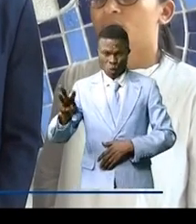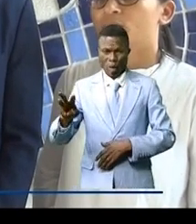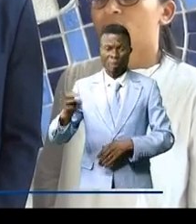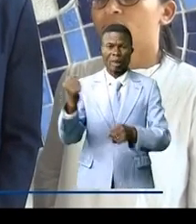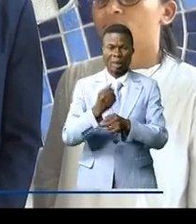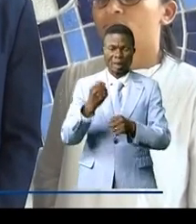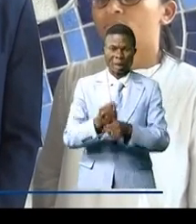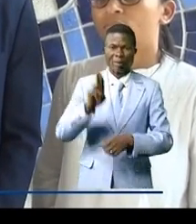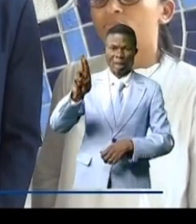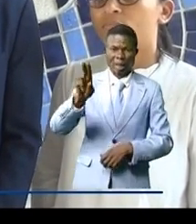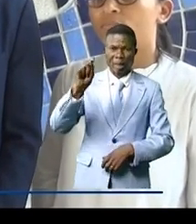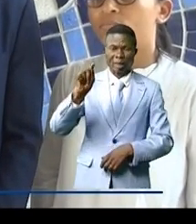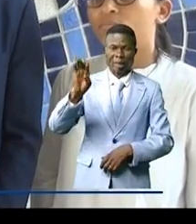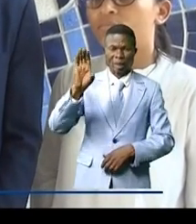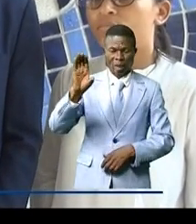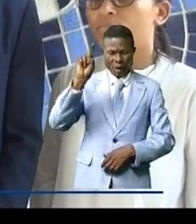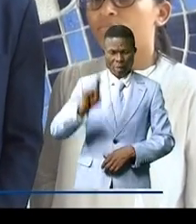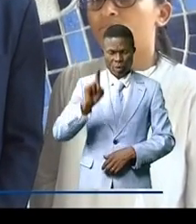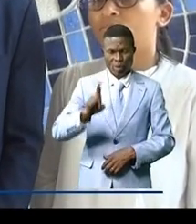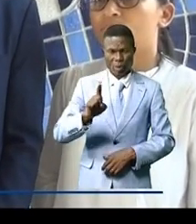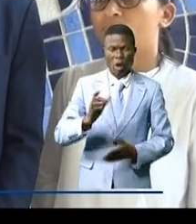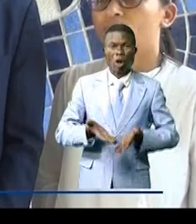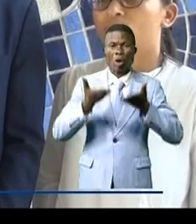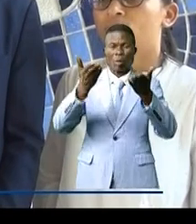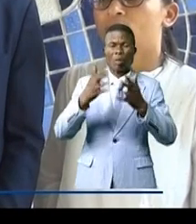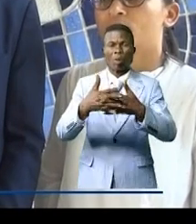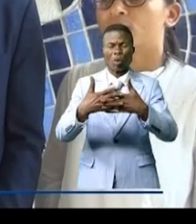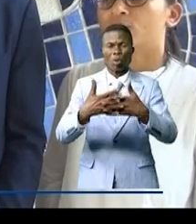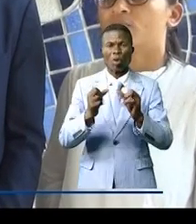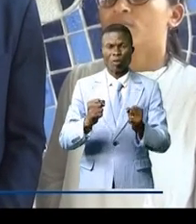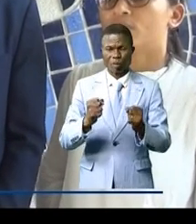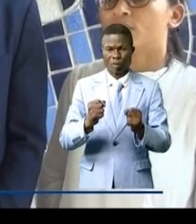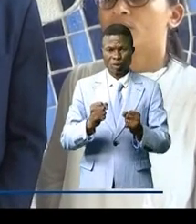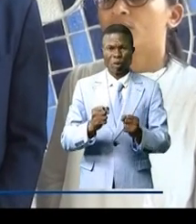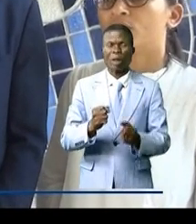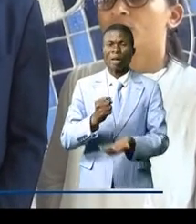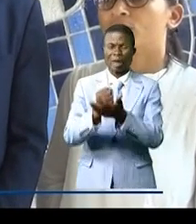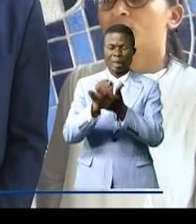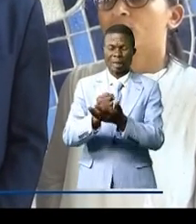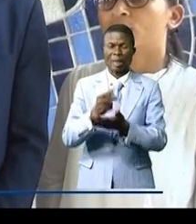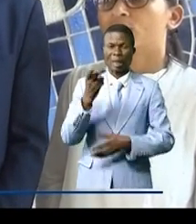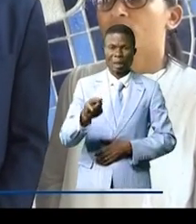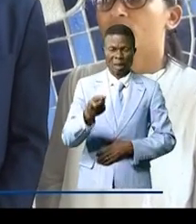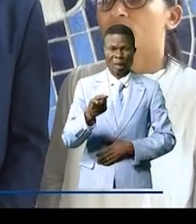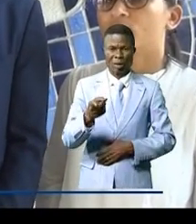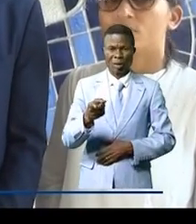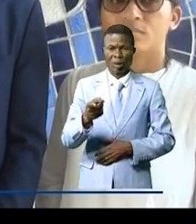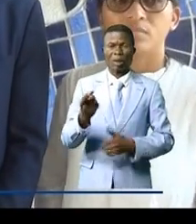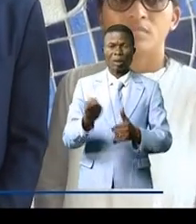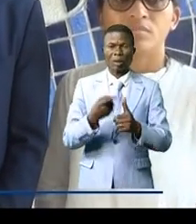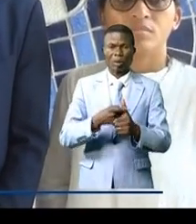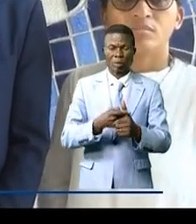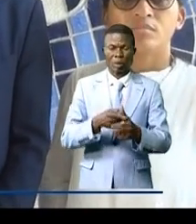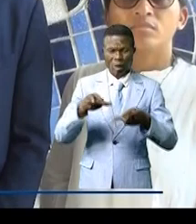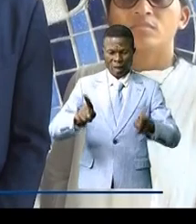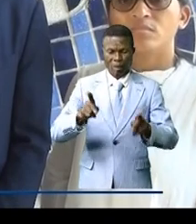travaillent à la RTNC. Et nous voulons proposer un partenariat dans nos domaines qui nous concerne, à savoir, grâce à l'autorisation